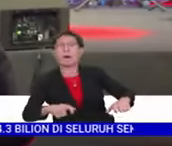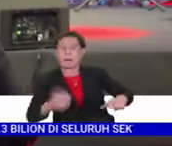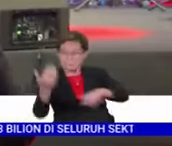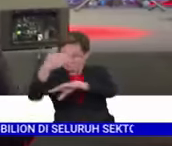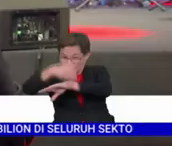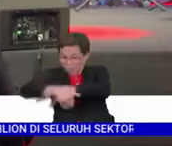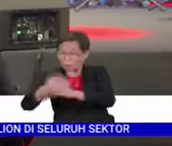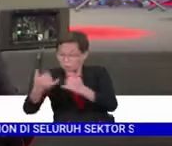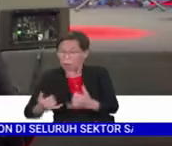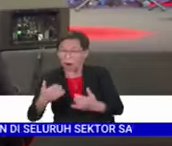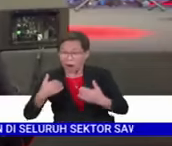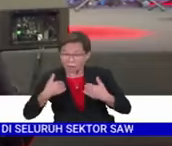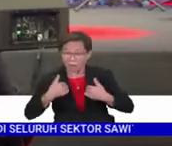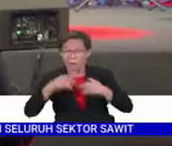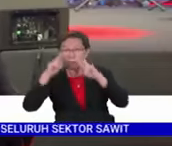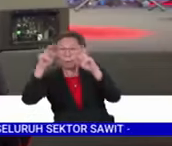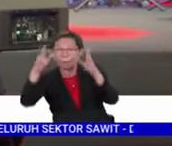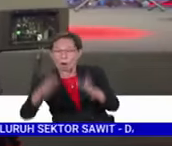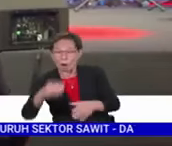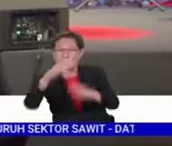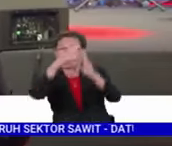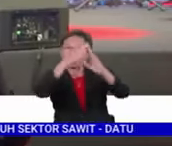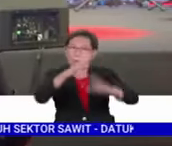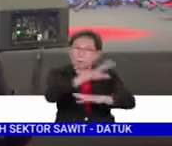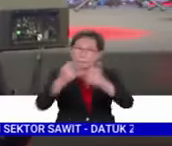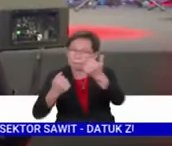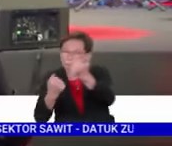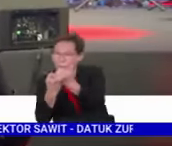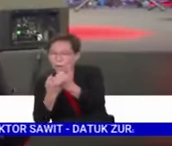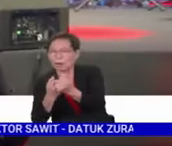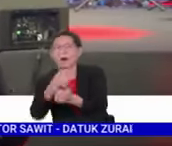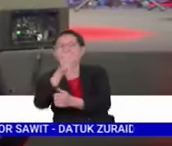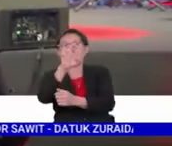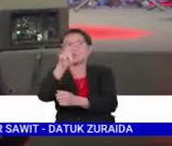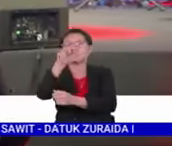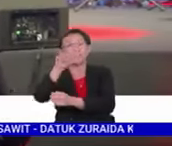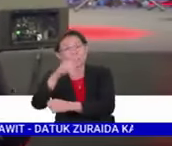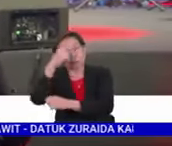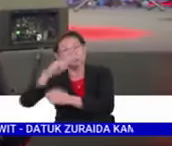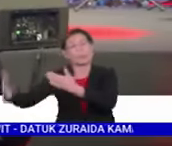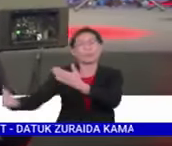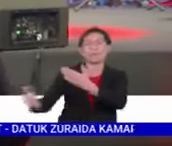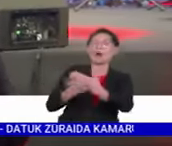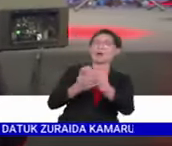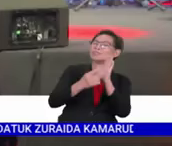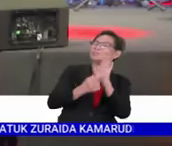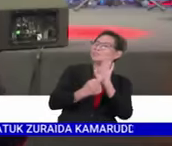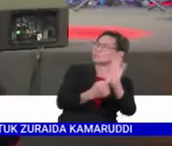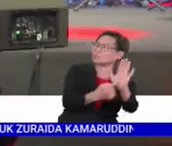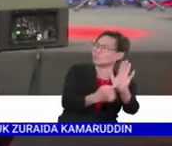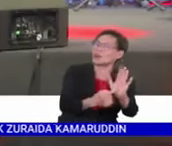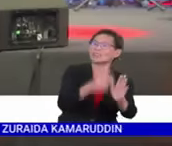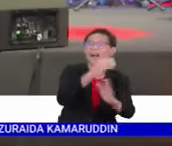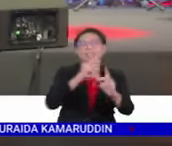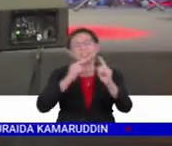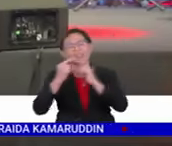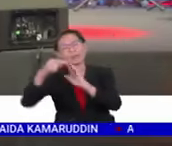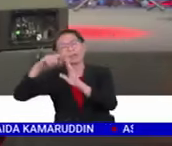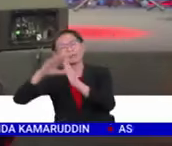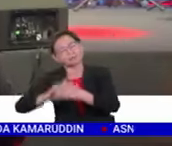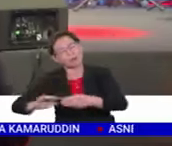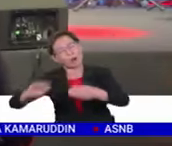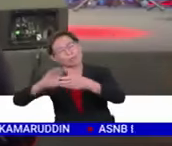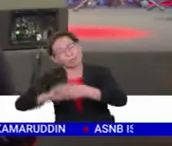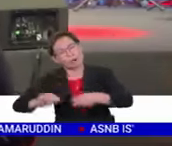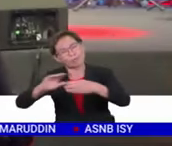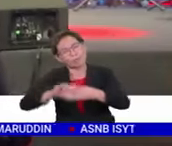ini. Ia akan menemui anda penonton di rumah dan juga penyokong setia Radio Televisyen Malaysia untuk kembali bersiaran. Dan untuk bercakap lanjut mengenai